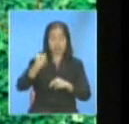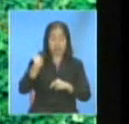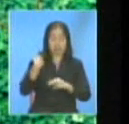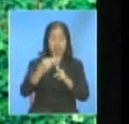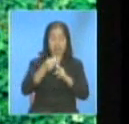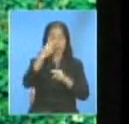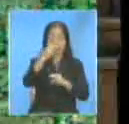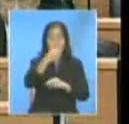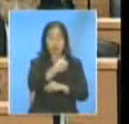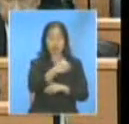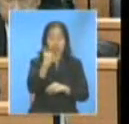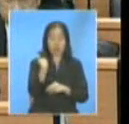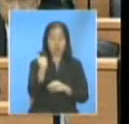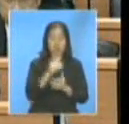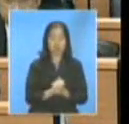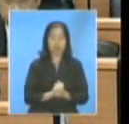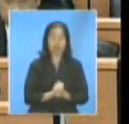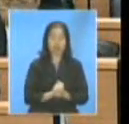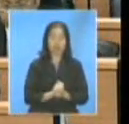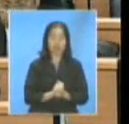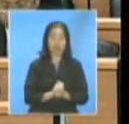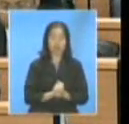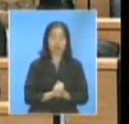ณระนอง